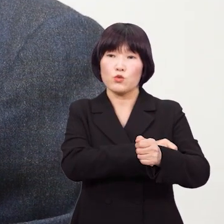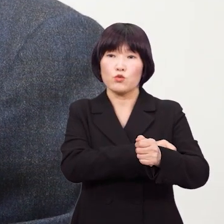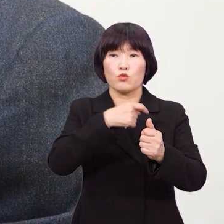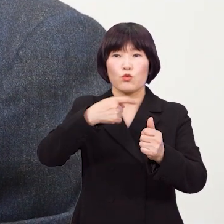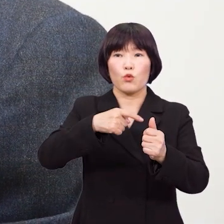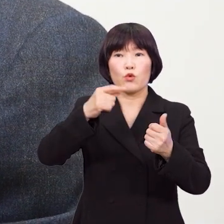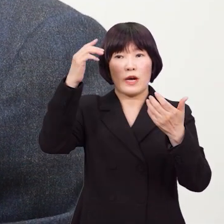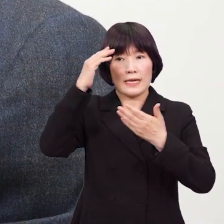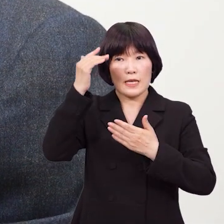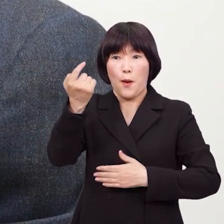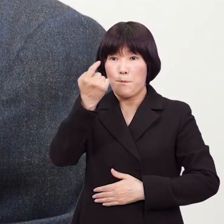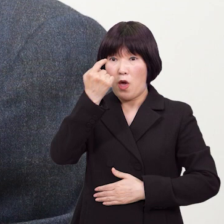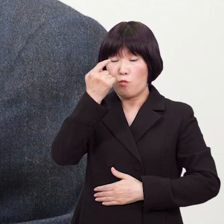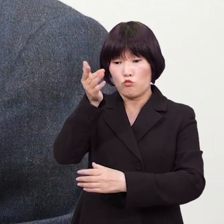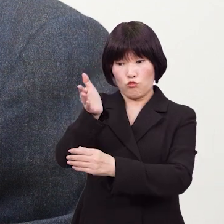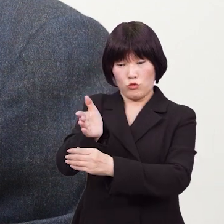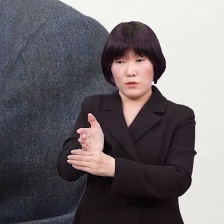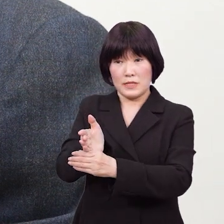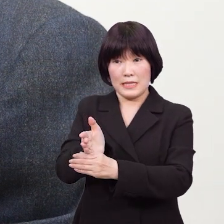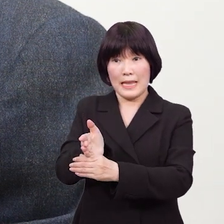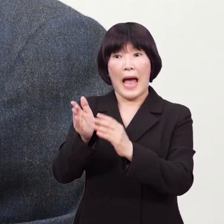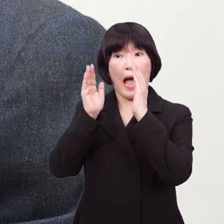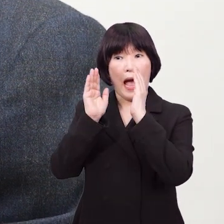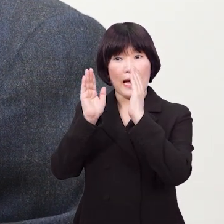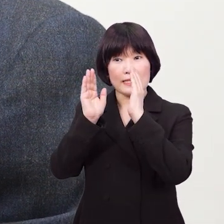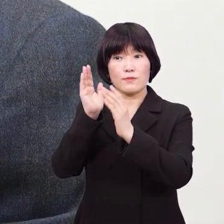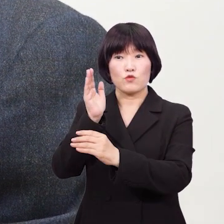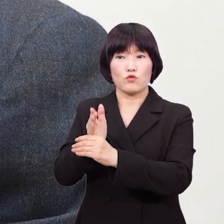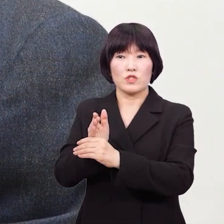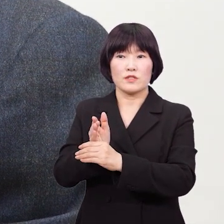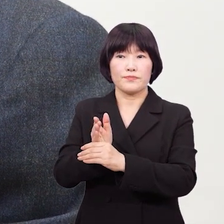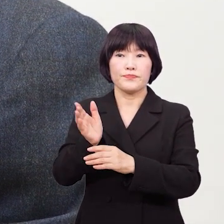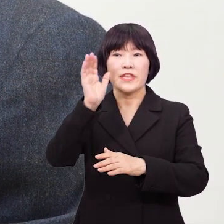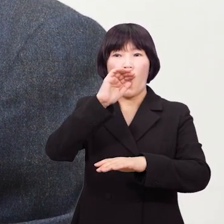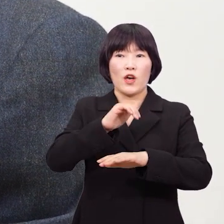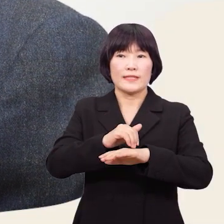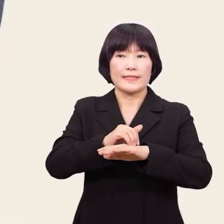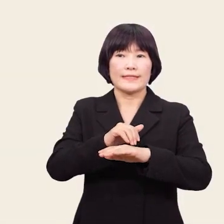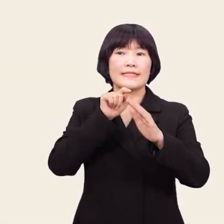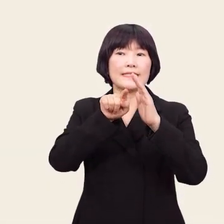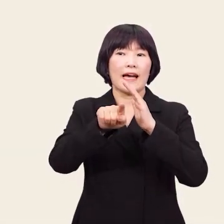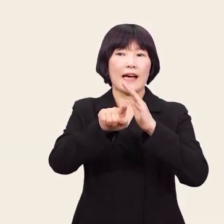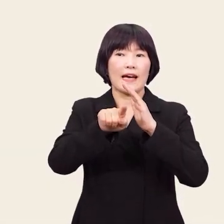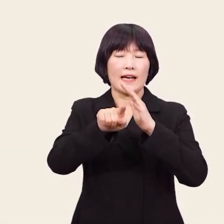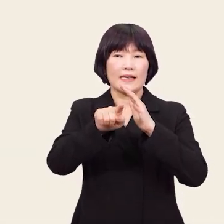중심이 되는 학습 중심 현장 실습이 되리라 생각됩니다.